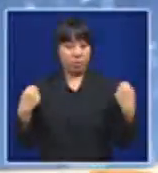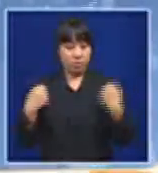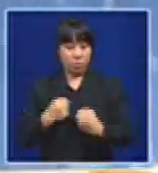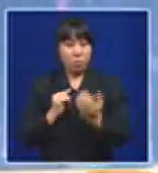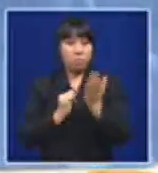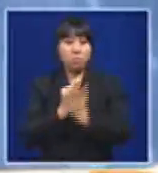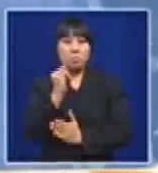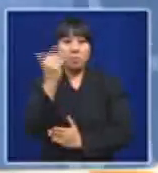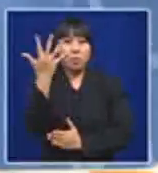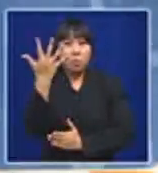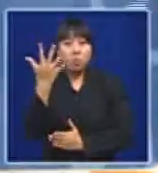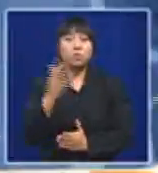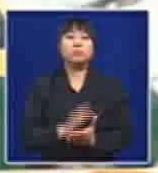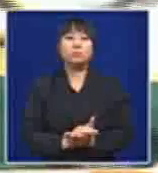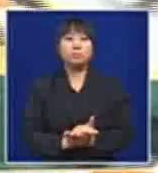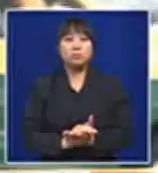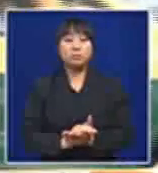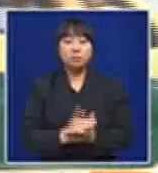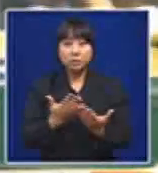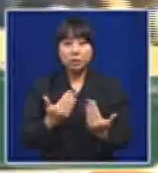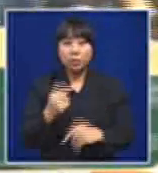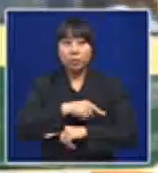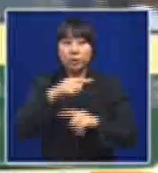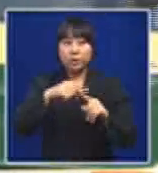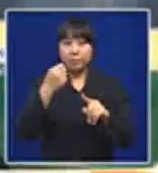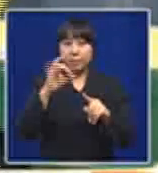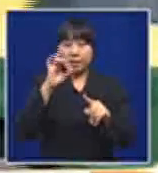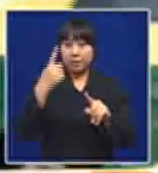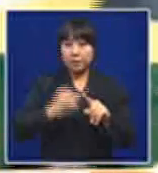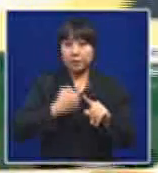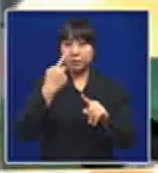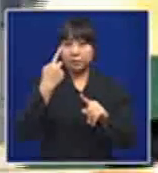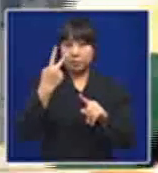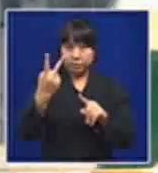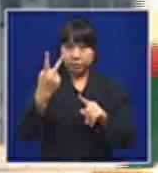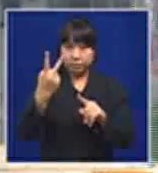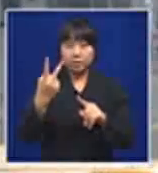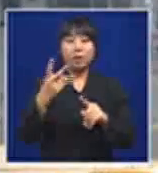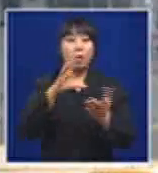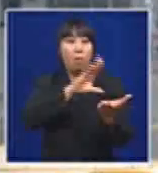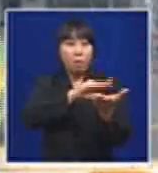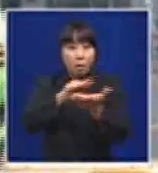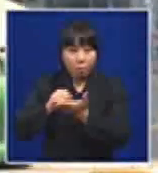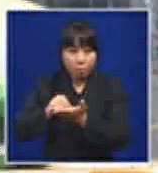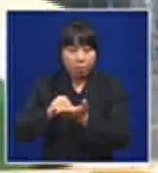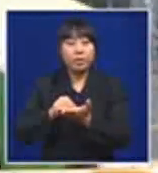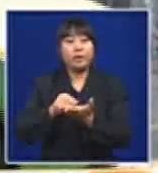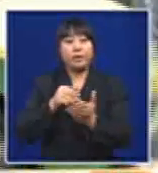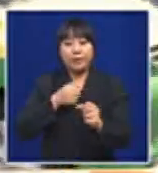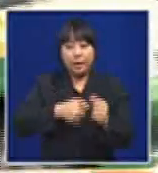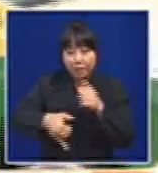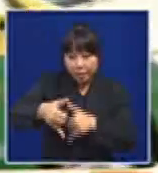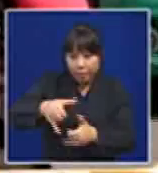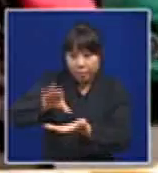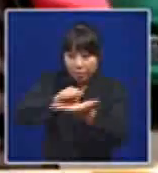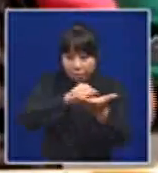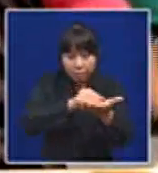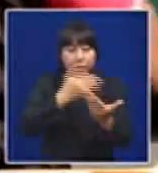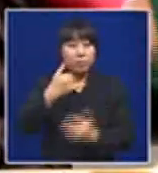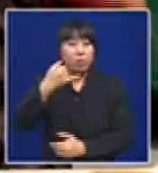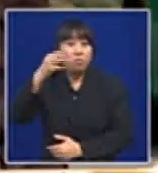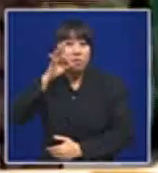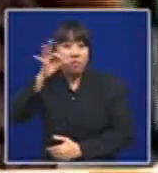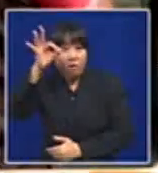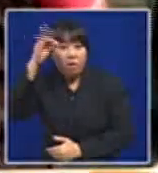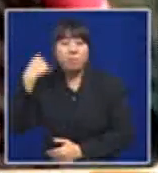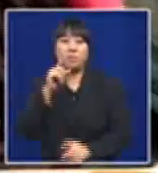ามระเบียบกระทรวงคมนาคมโดยในวันที่18กุมภาพันธ์จะนำข้อมูลจากการลงพื้นที่และข้อร้องเรียนที่มีการประเ